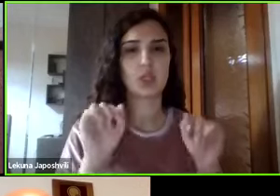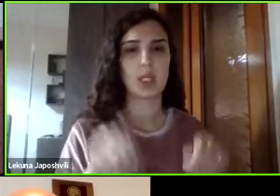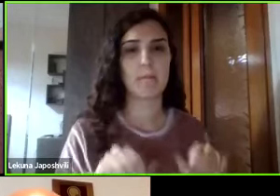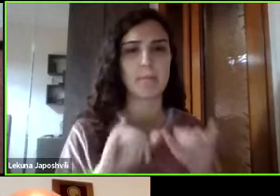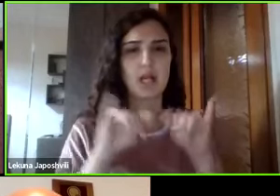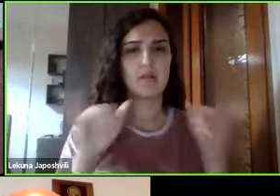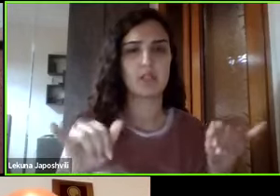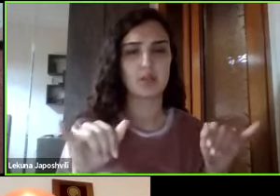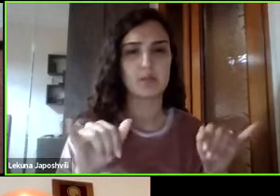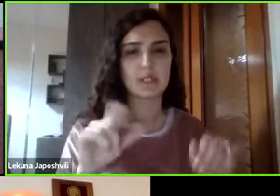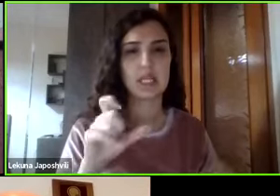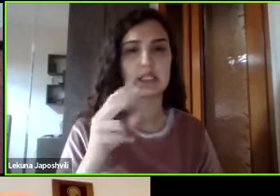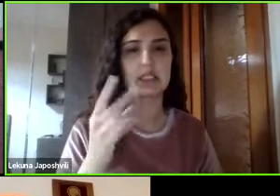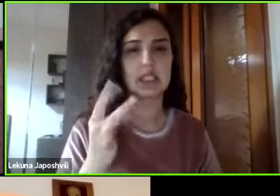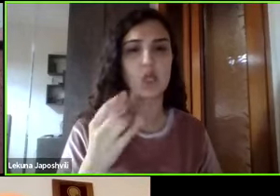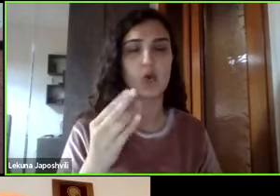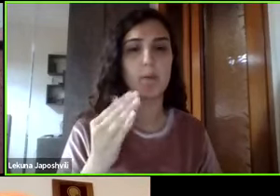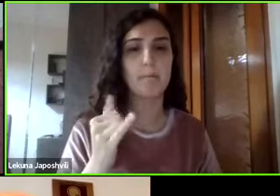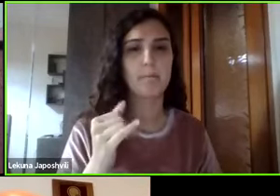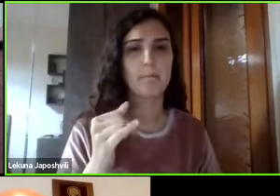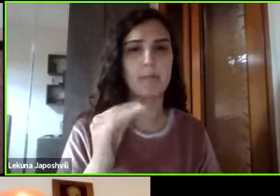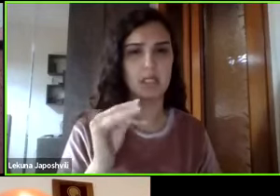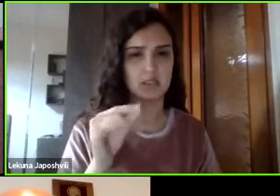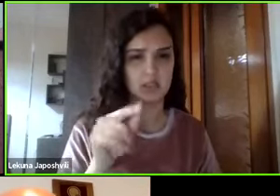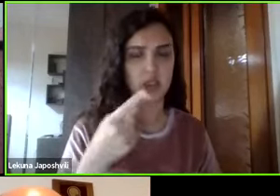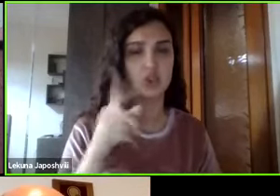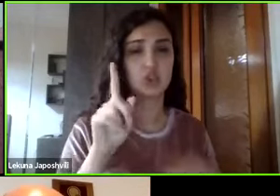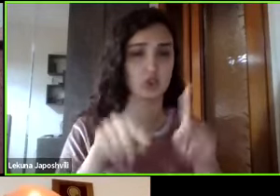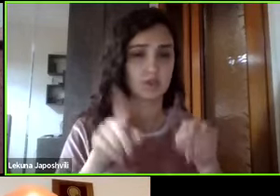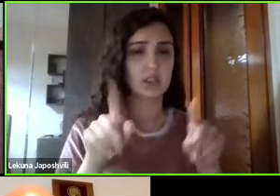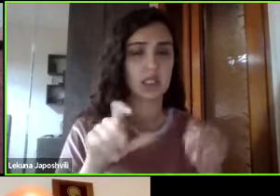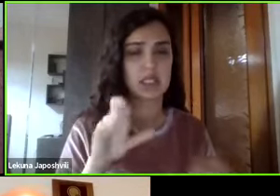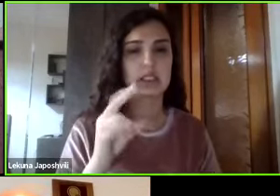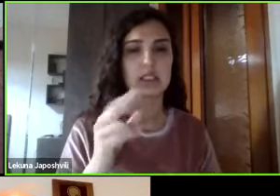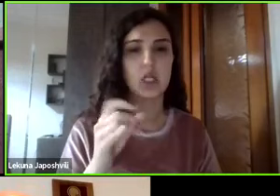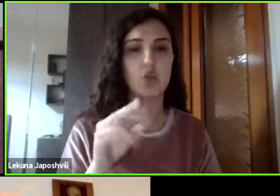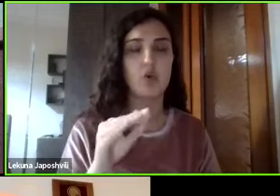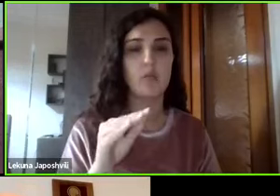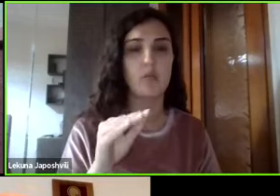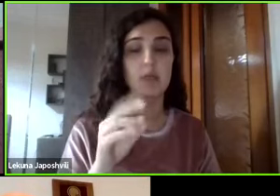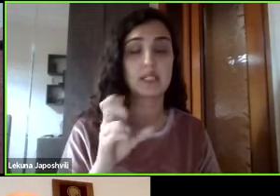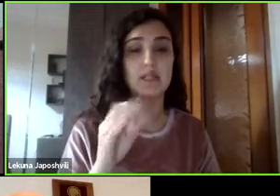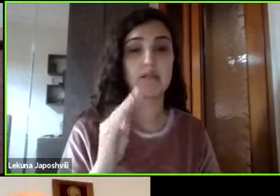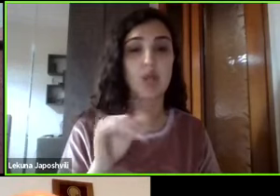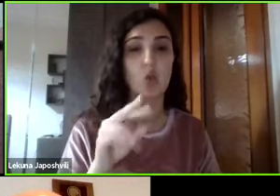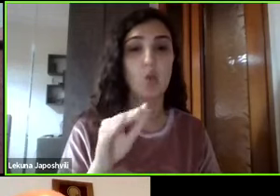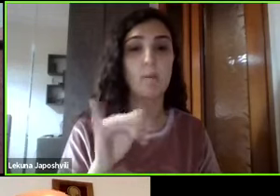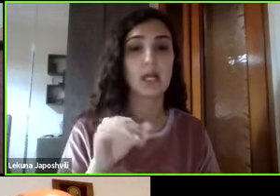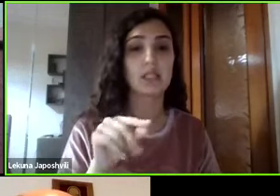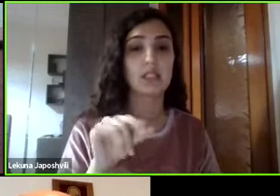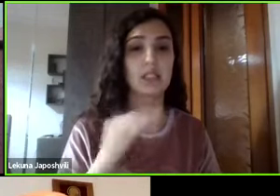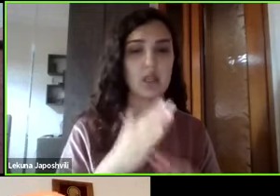განვითარდეს ენცეფალოპათიური სურათი, ეს ძალიან იშვიათობა. ენცეფალოპათია არის, როცა